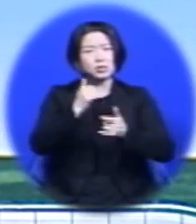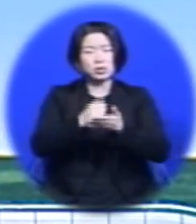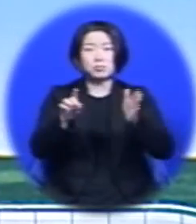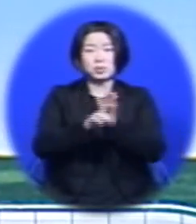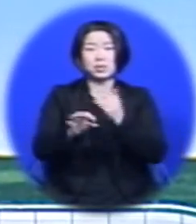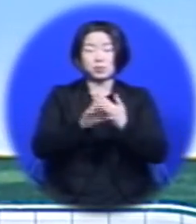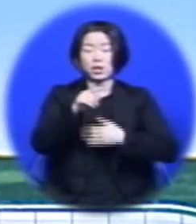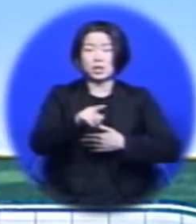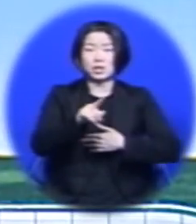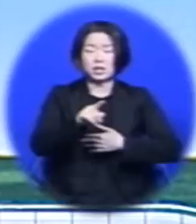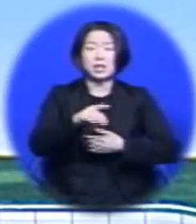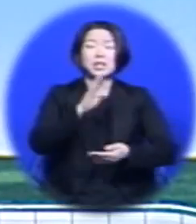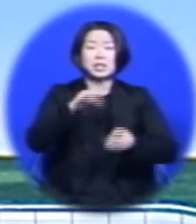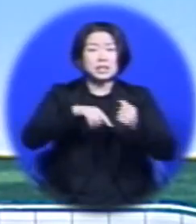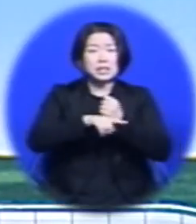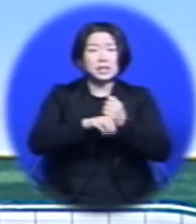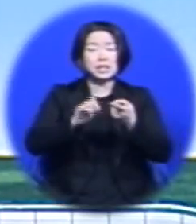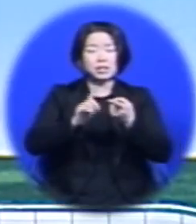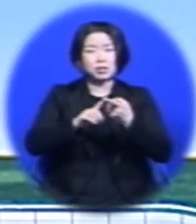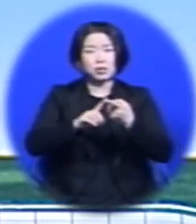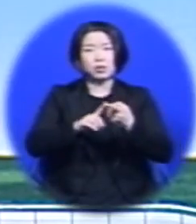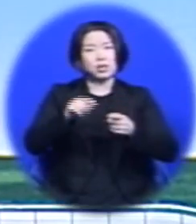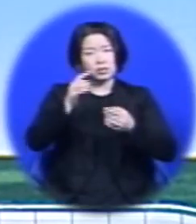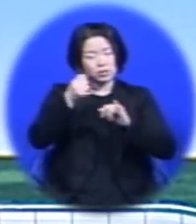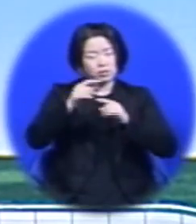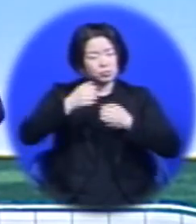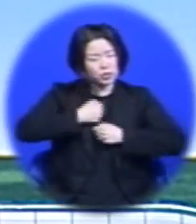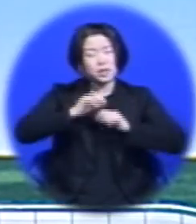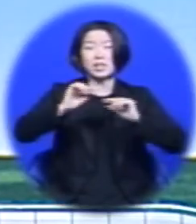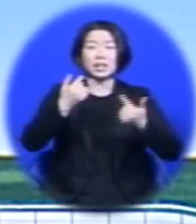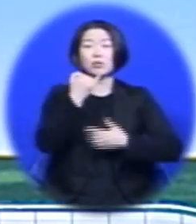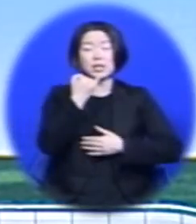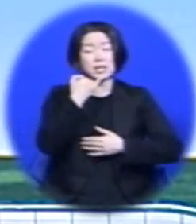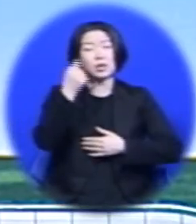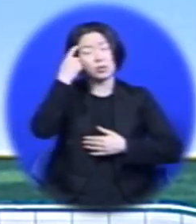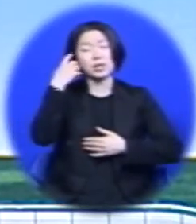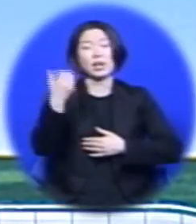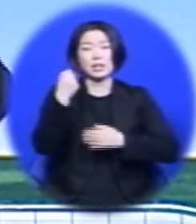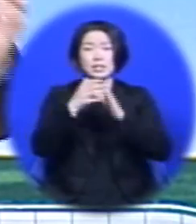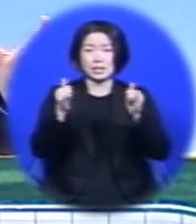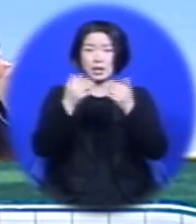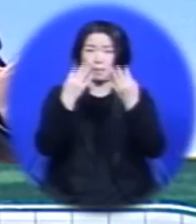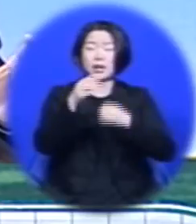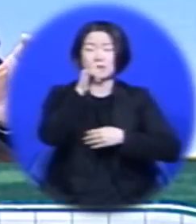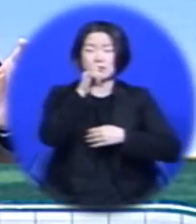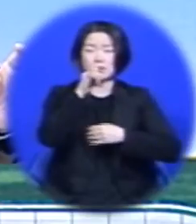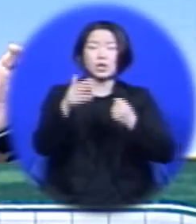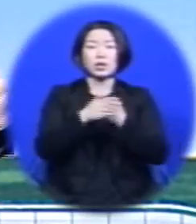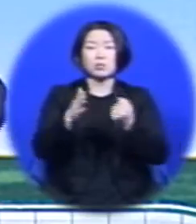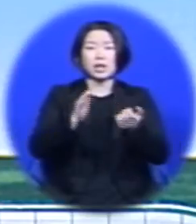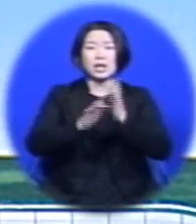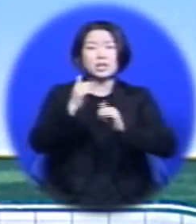아 그대로 지키지 않아도 되는 줄로 생각하는 분들이 있습니다 예수님을 믿었습니다 까 죄를 지어도